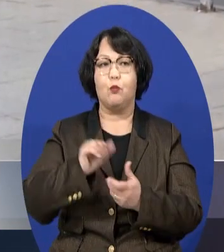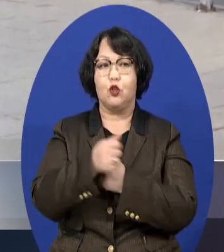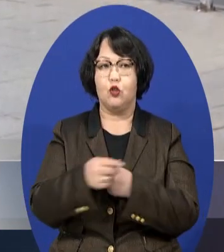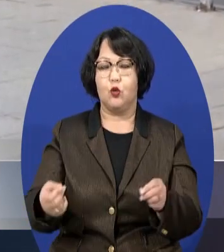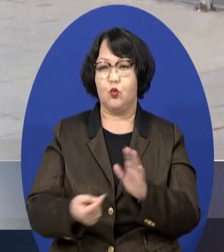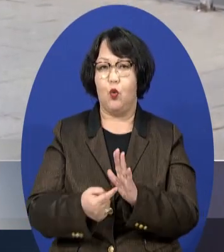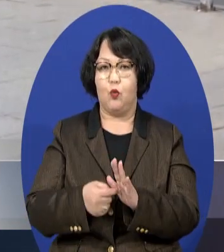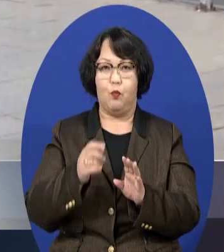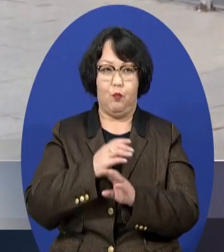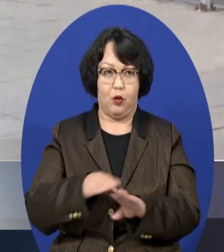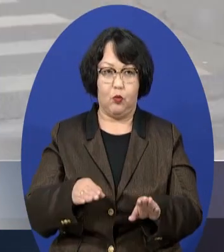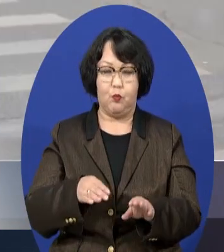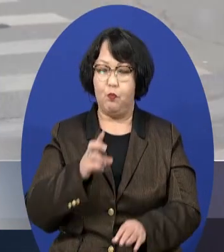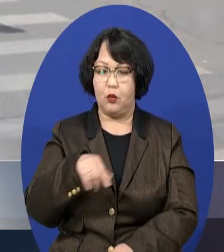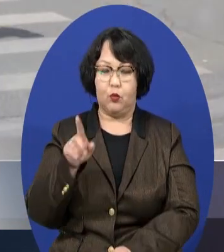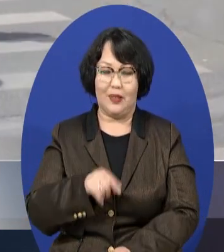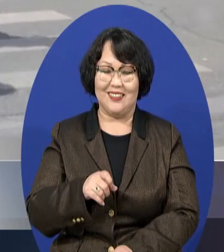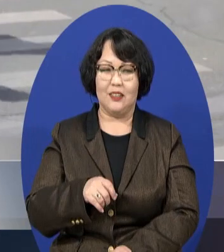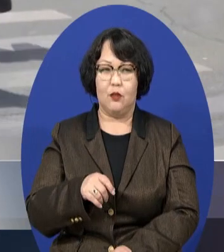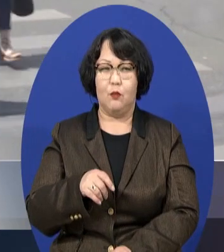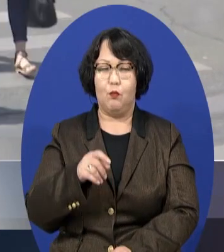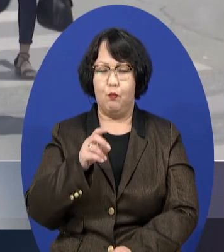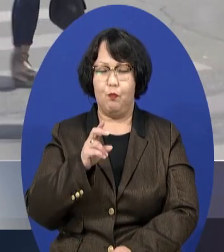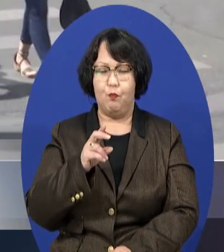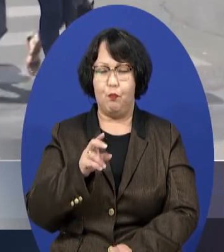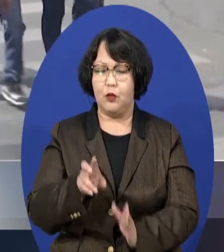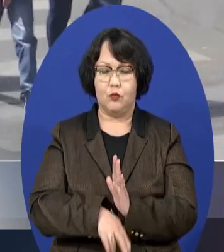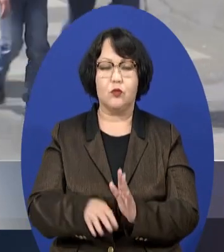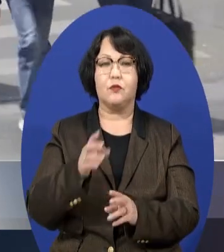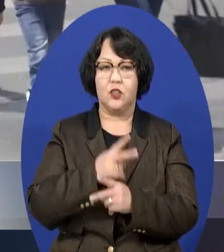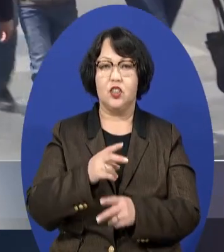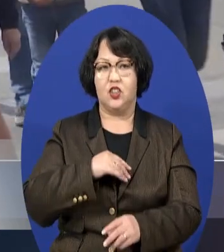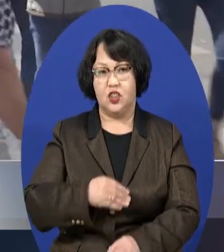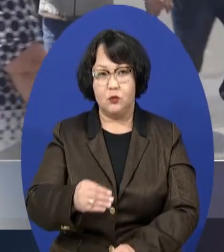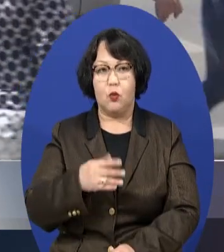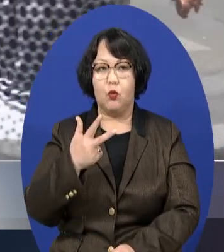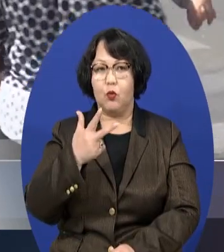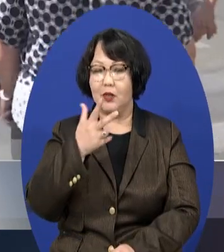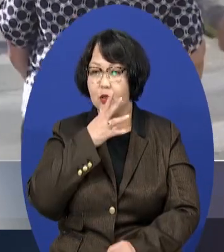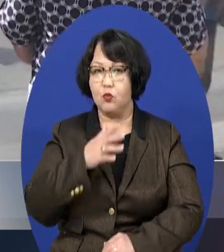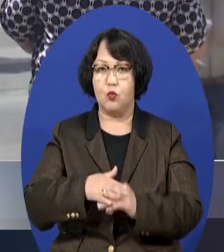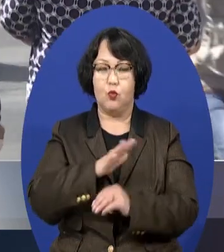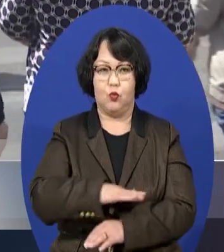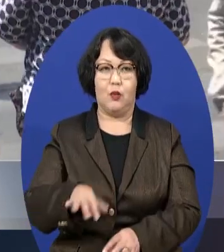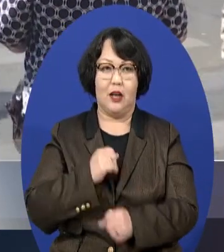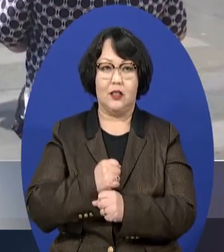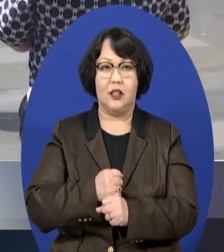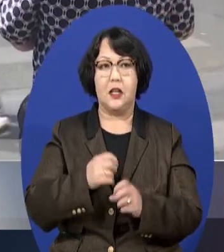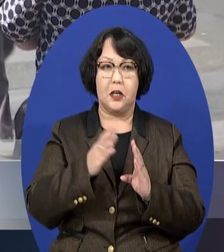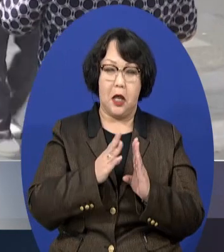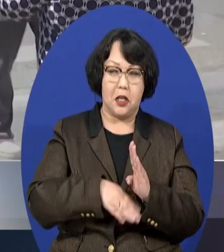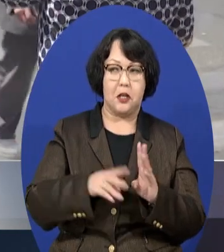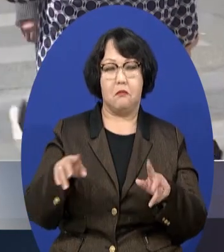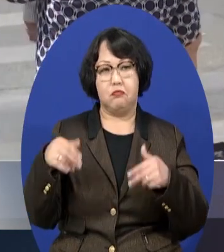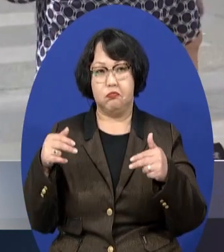үнэлэл болохгүйг хөлчлөх юм. Түүнчлэн жирэмсэн хөхүүл 3 хүртэлх насны хүүхэдтэй ажилтан ажил үргээ гэрээсээ эсвэл зайнаас гүйцэтгэхээр